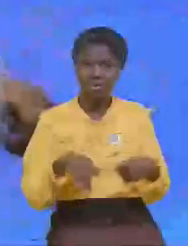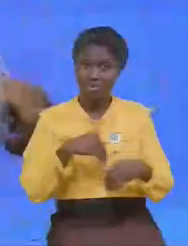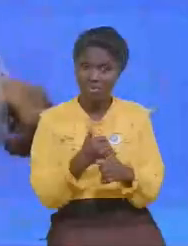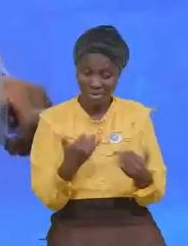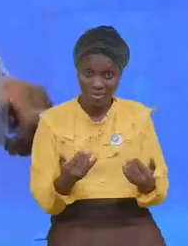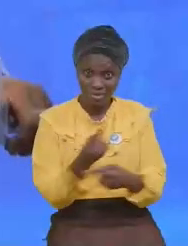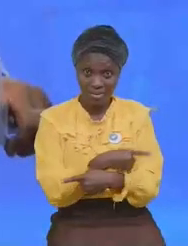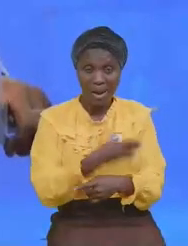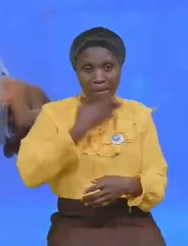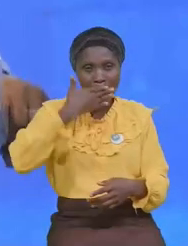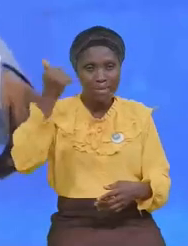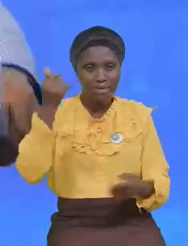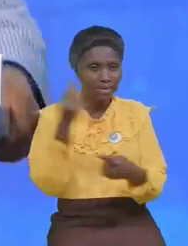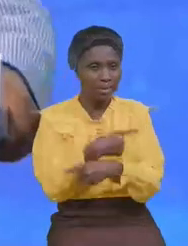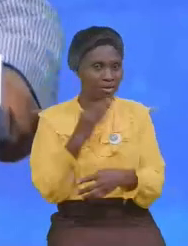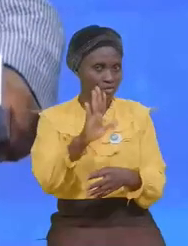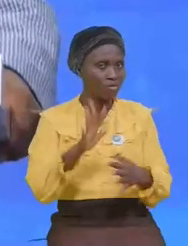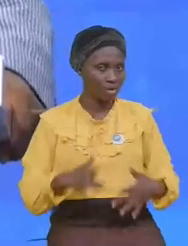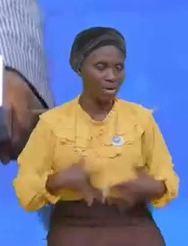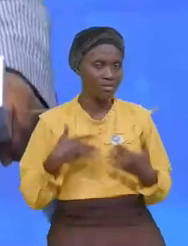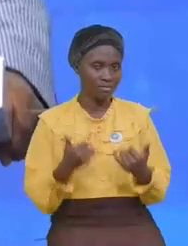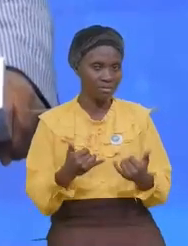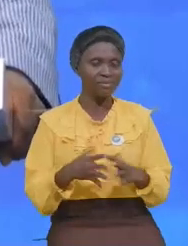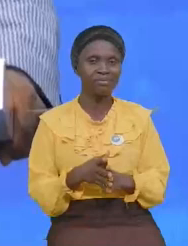de cette